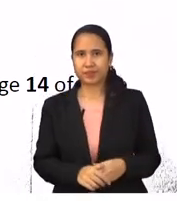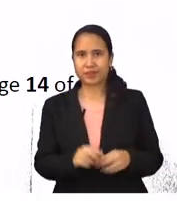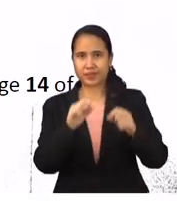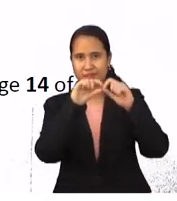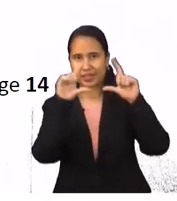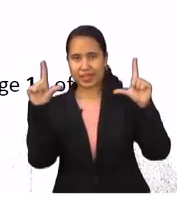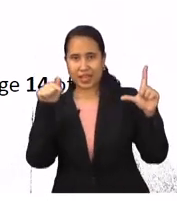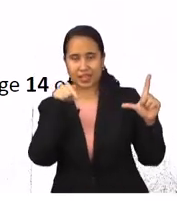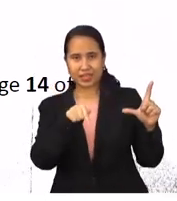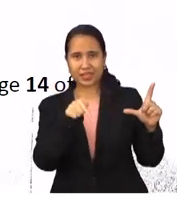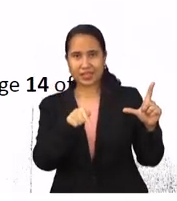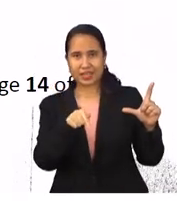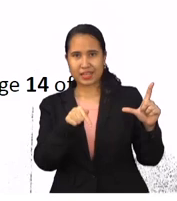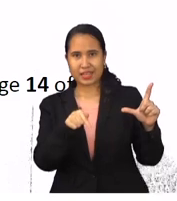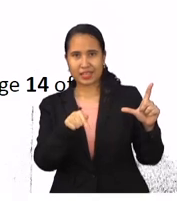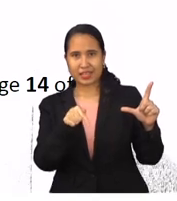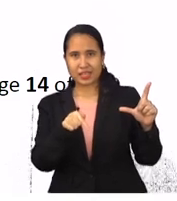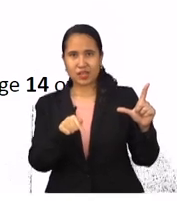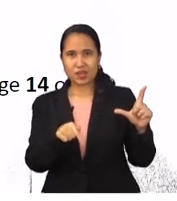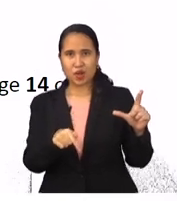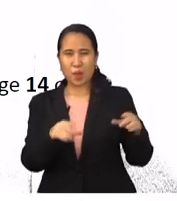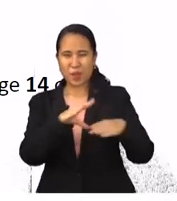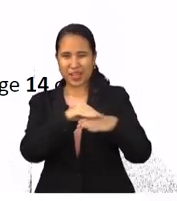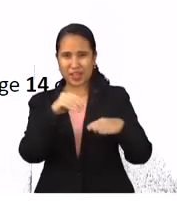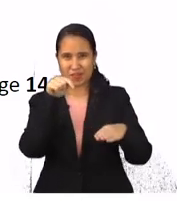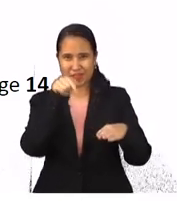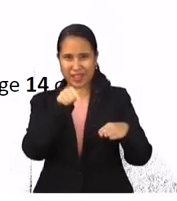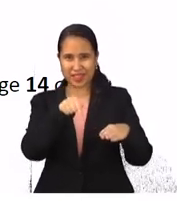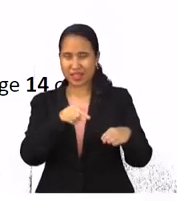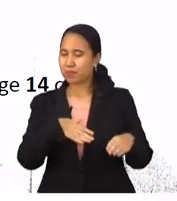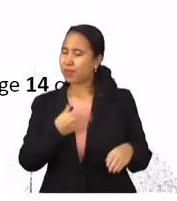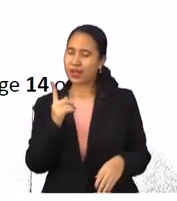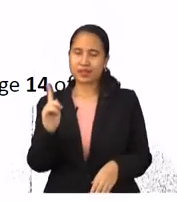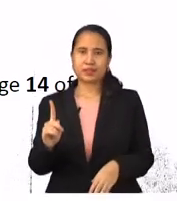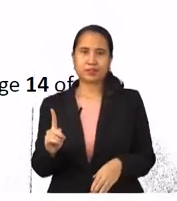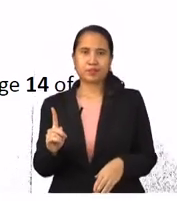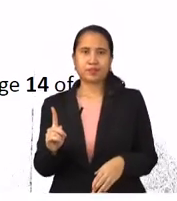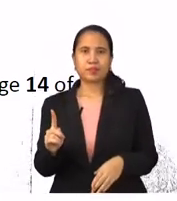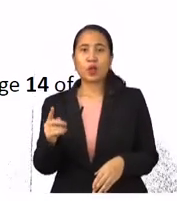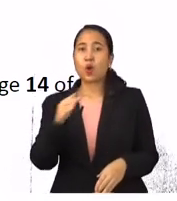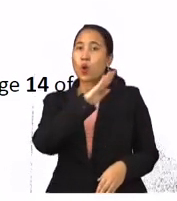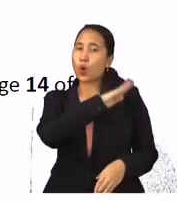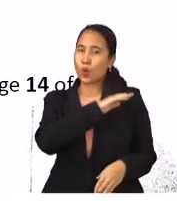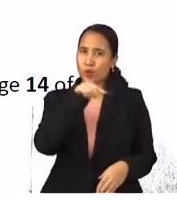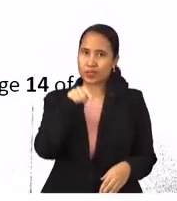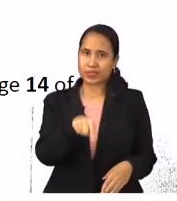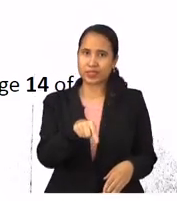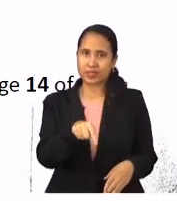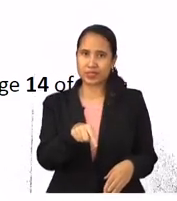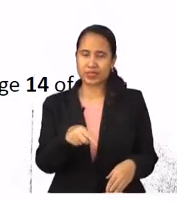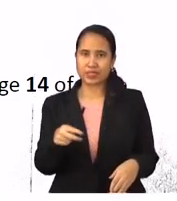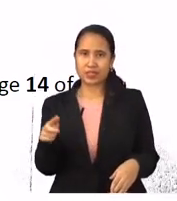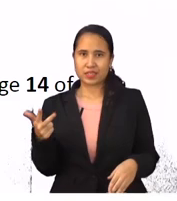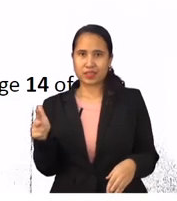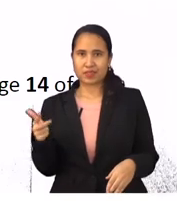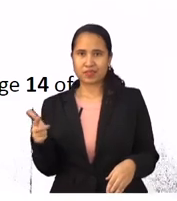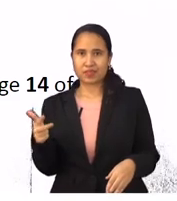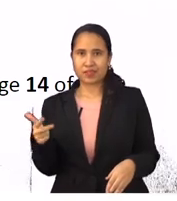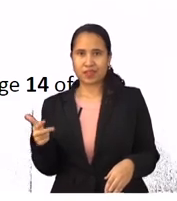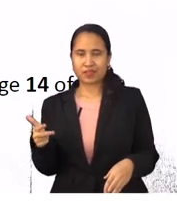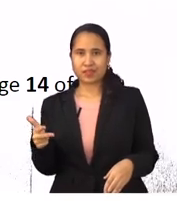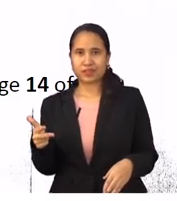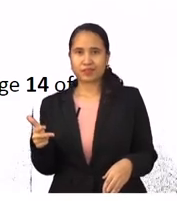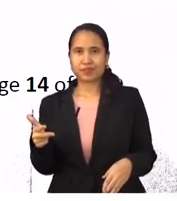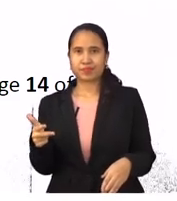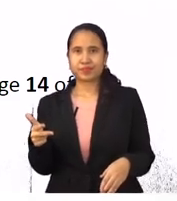zelf de geringste vorm van beïnvloeding reeds onder dit verbod. Ook die welke mogelijk juist faciliterend is